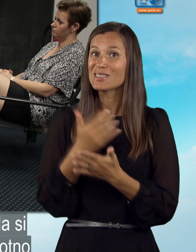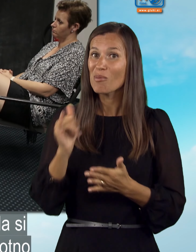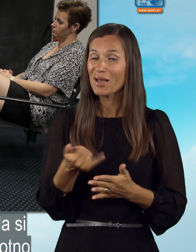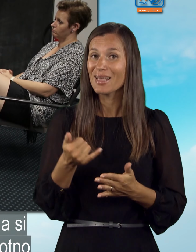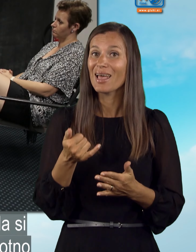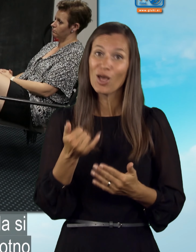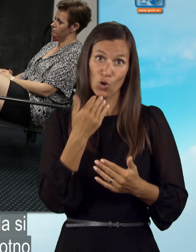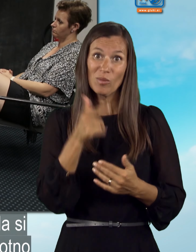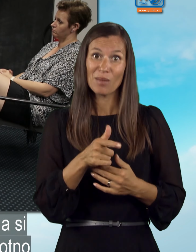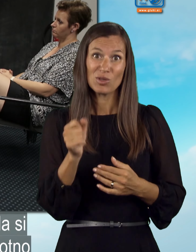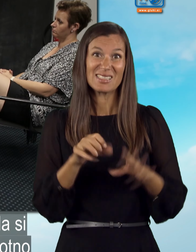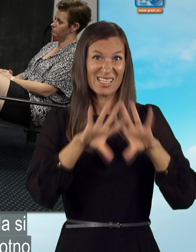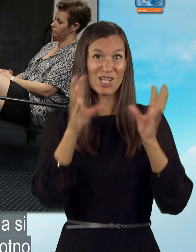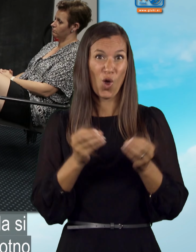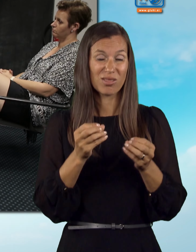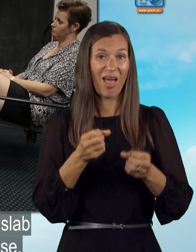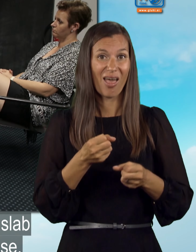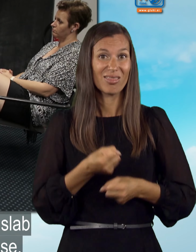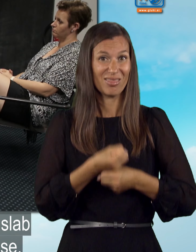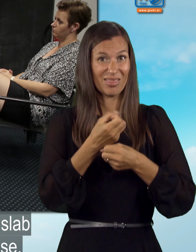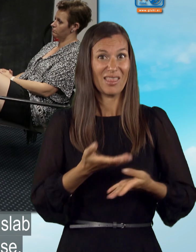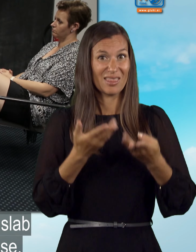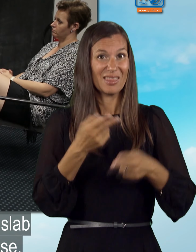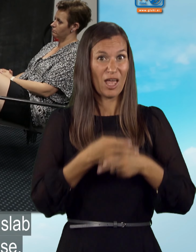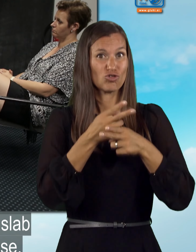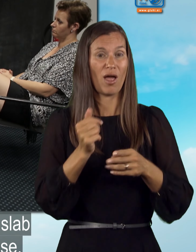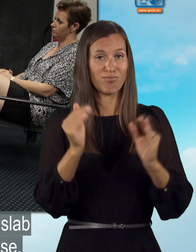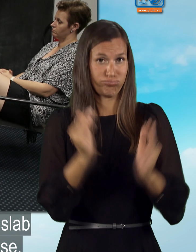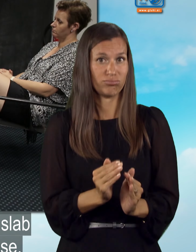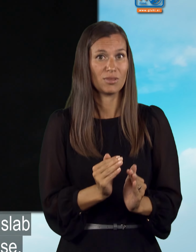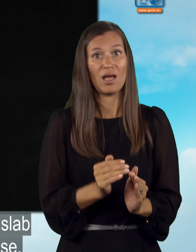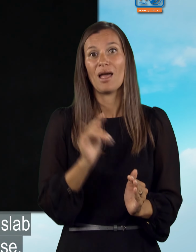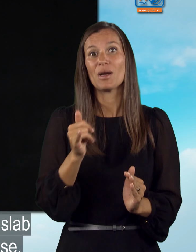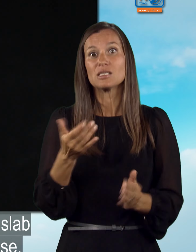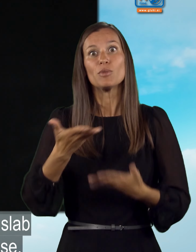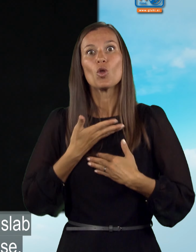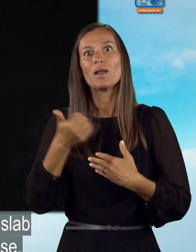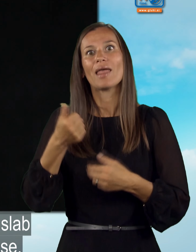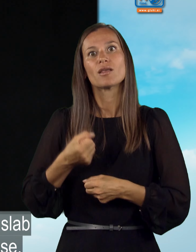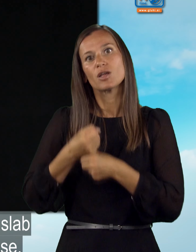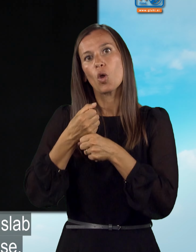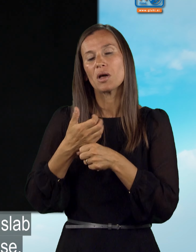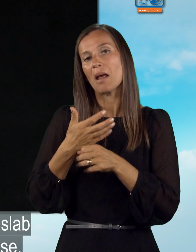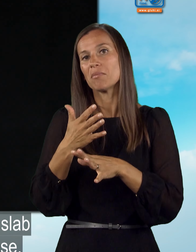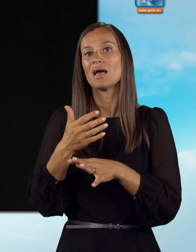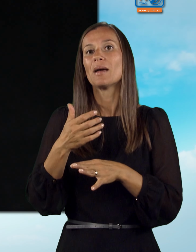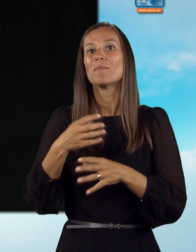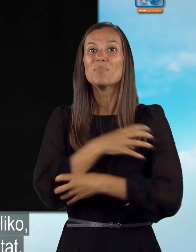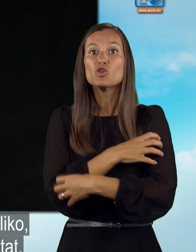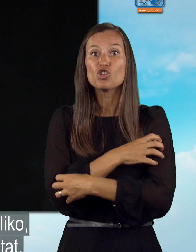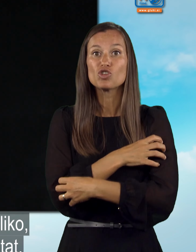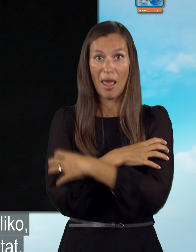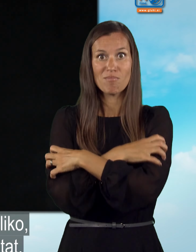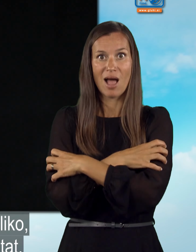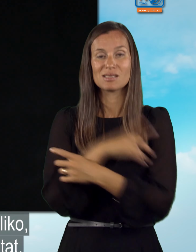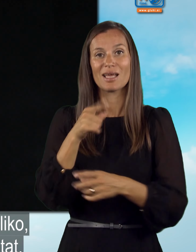Dobra novica je pa ta, da si kljub temu, da si celotna teža šla dol, si pridobila slab kilogram mišične mase.